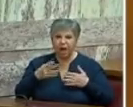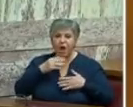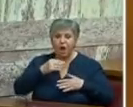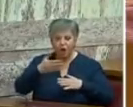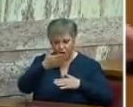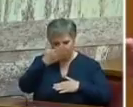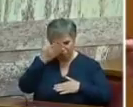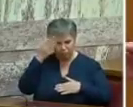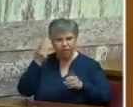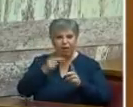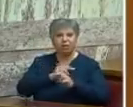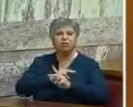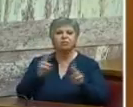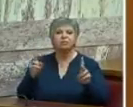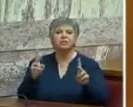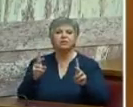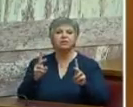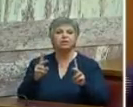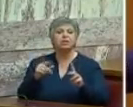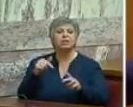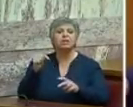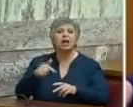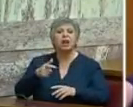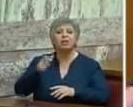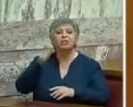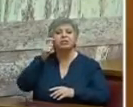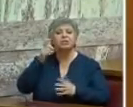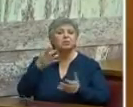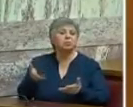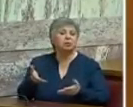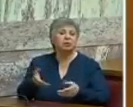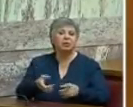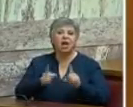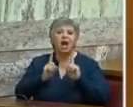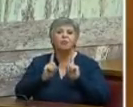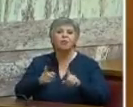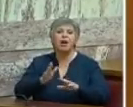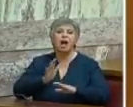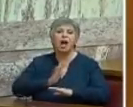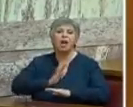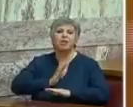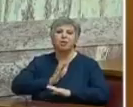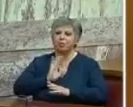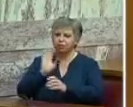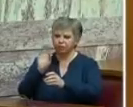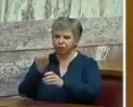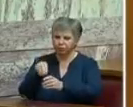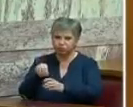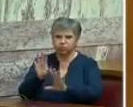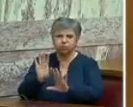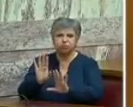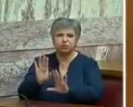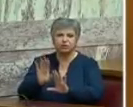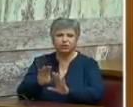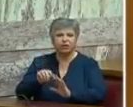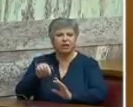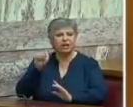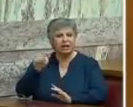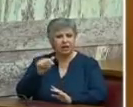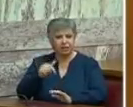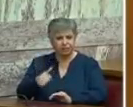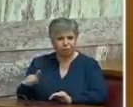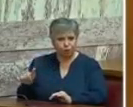Το τέλος, το δικό του, το έδειξε ο ελληνικός λαός με τις εκλογές. Έχει σκοπό να επανέλθει στην ηγεσία της Νέας Δημοκρατίας